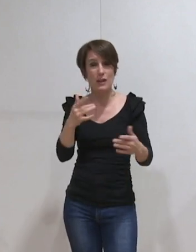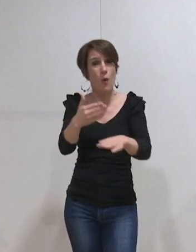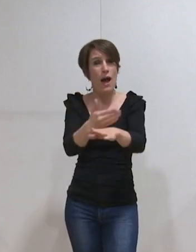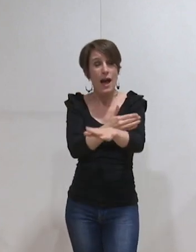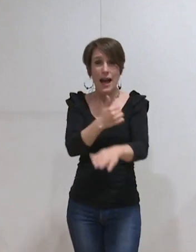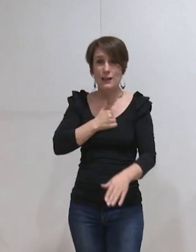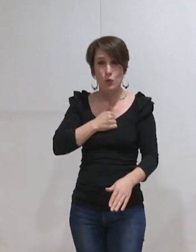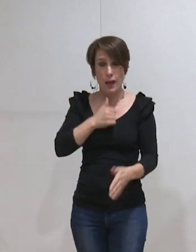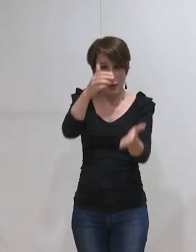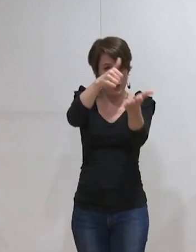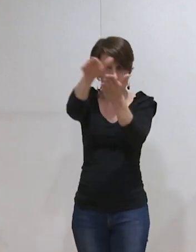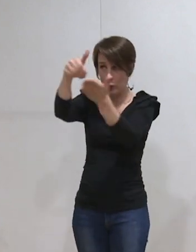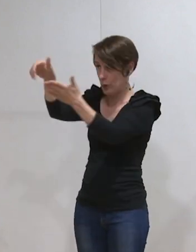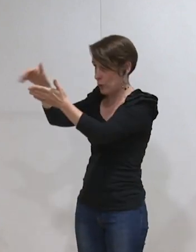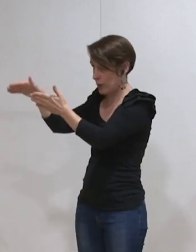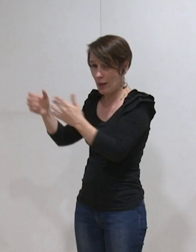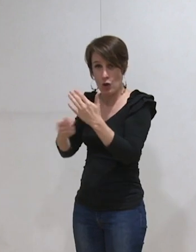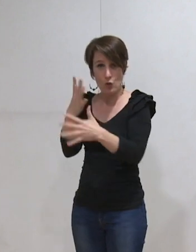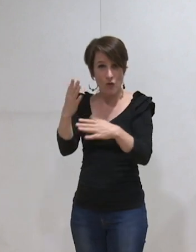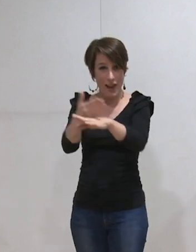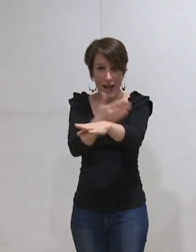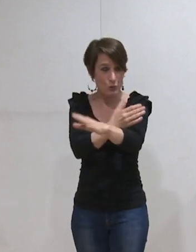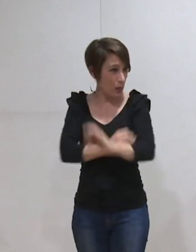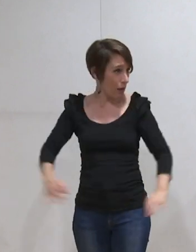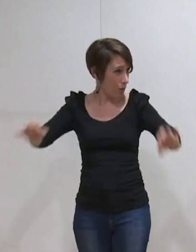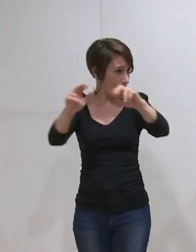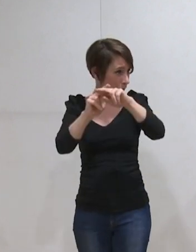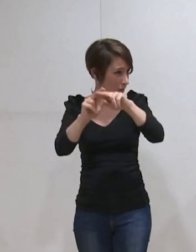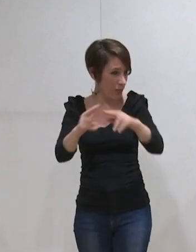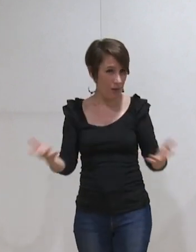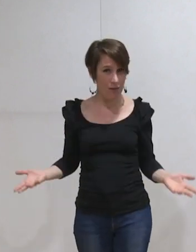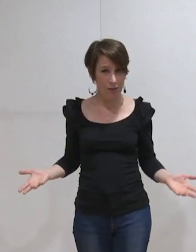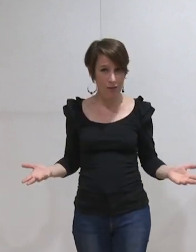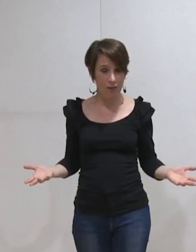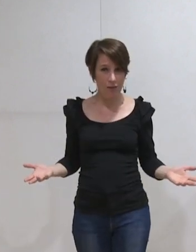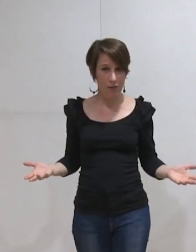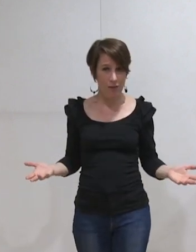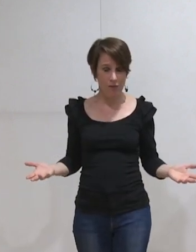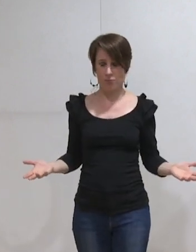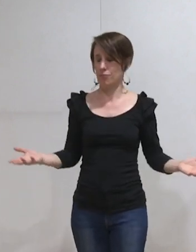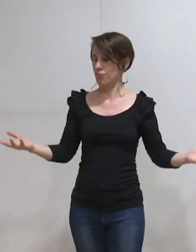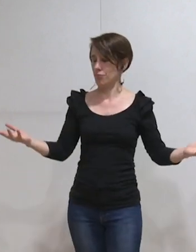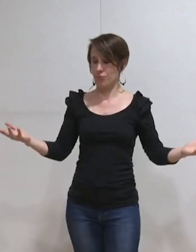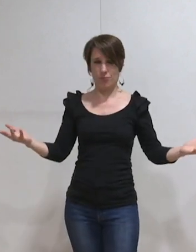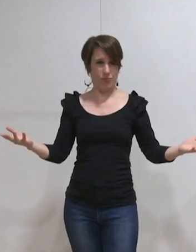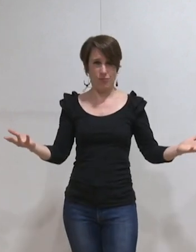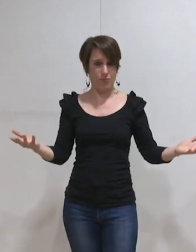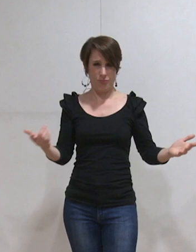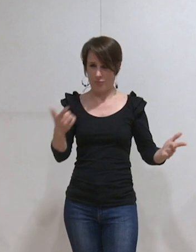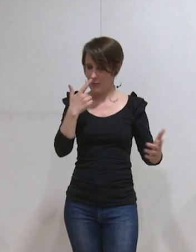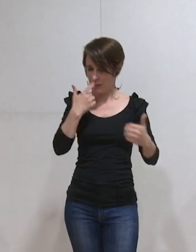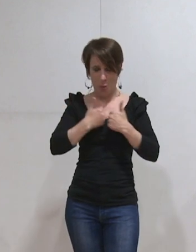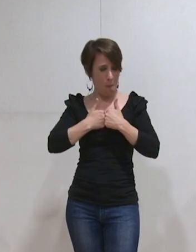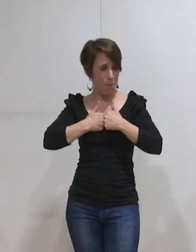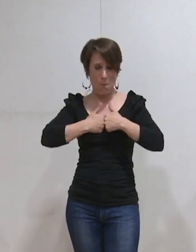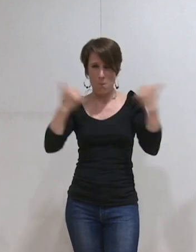qu'il n'y a aucun nouveau actionnaire évidemment qui arrive donc on est vraiment à l'opposé de